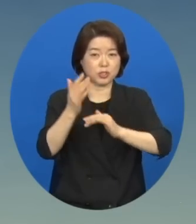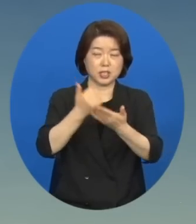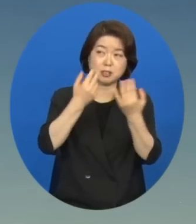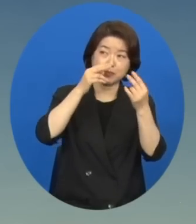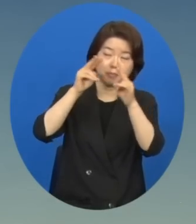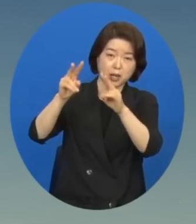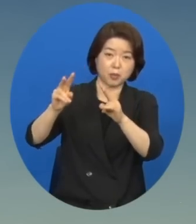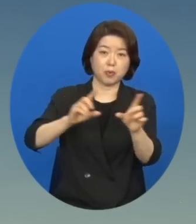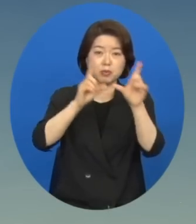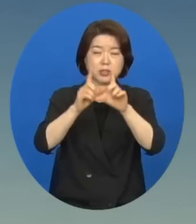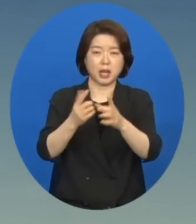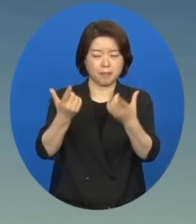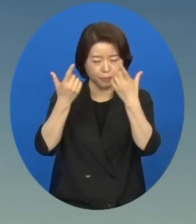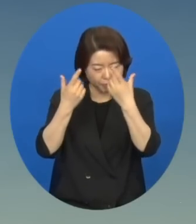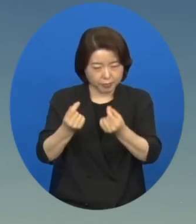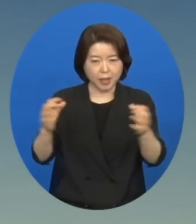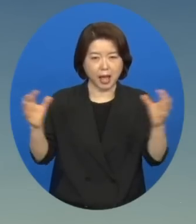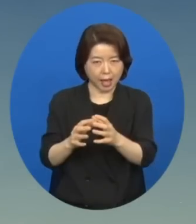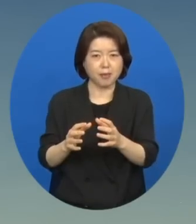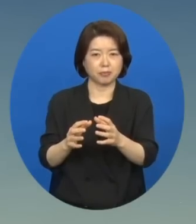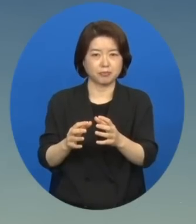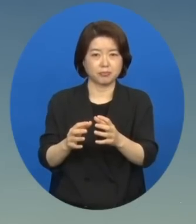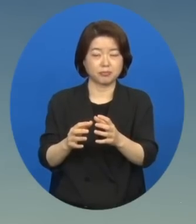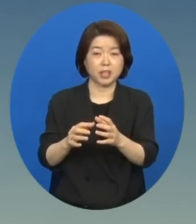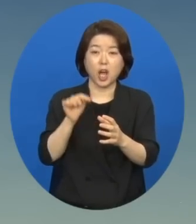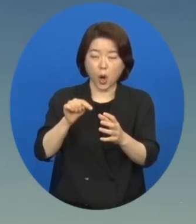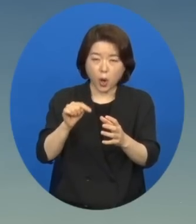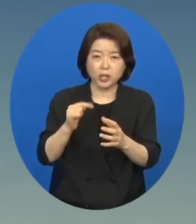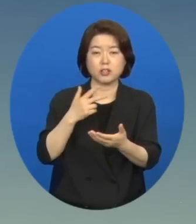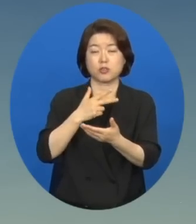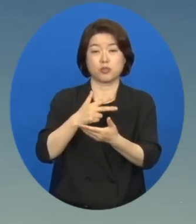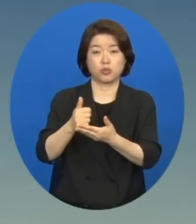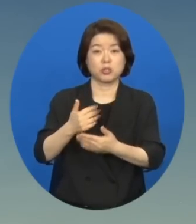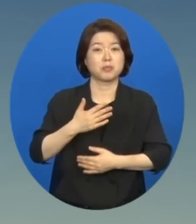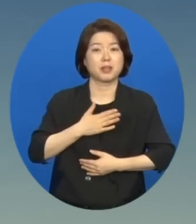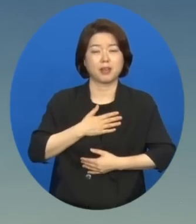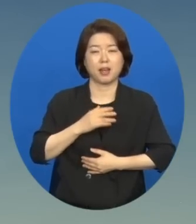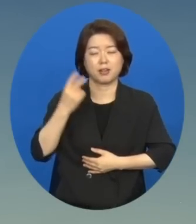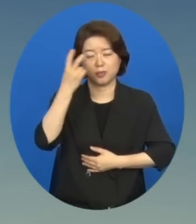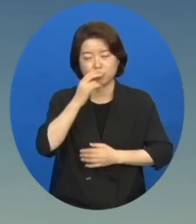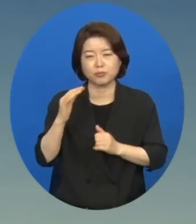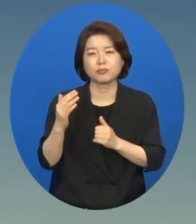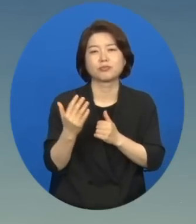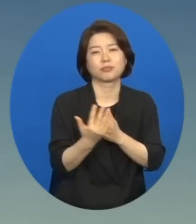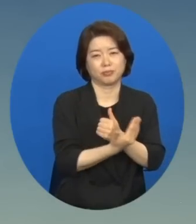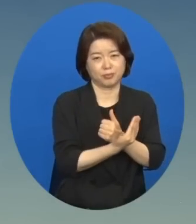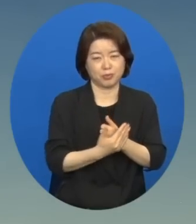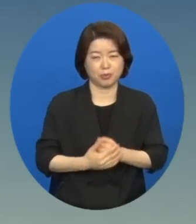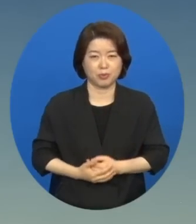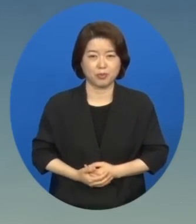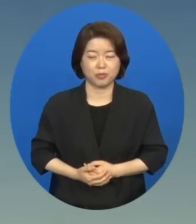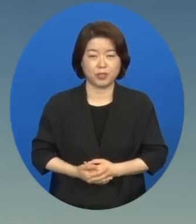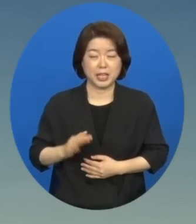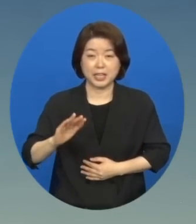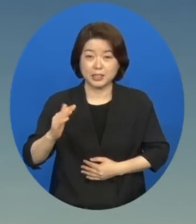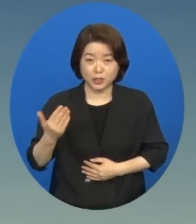바라보는 삶은 같이 가는 거예요. 거기에서 주님이 나를 지켜주십니다. 저는 최근에